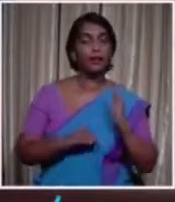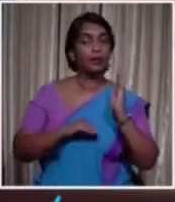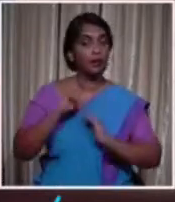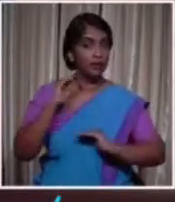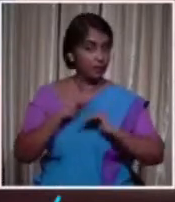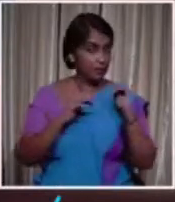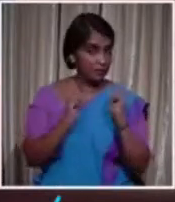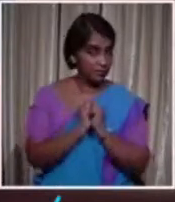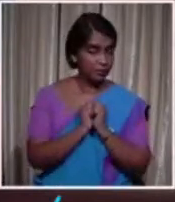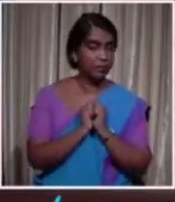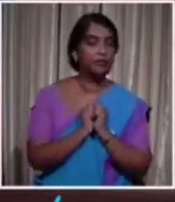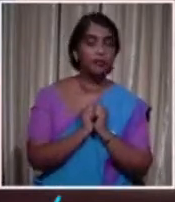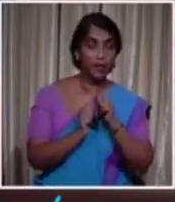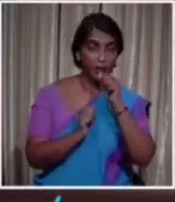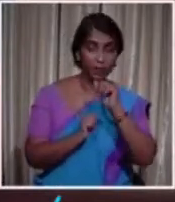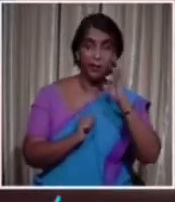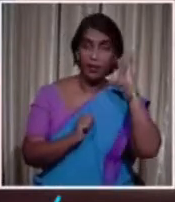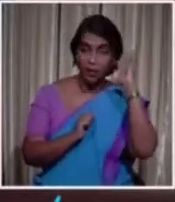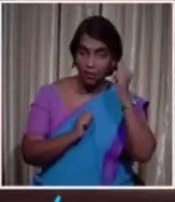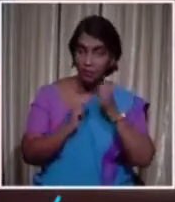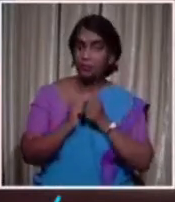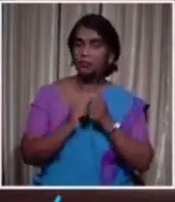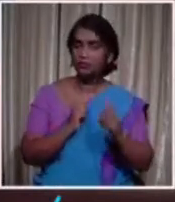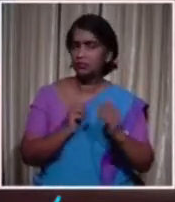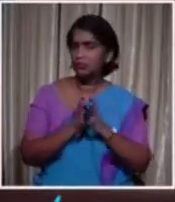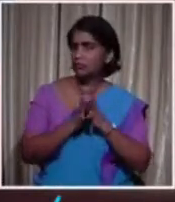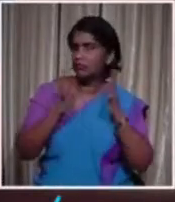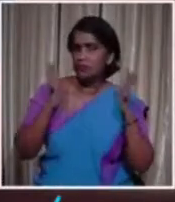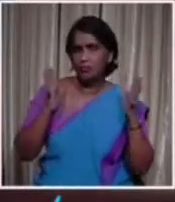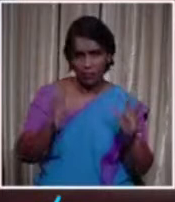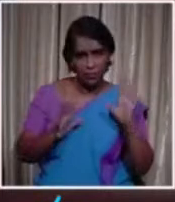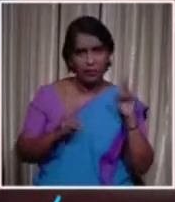प्रायोगिकव यथार्थयक् करगन्न मोन तरंग